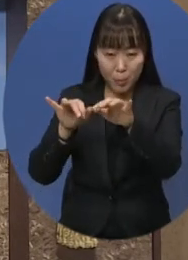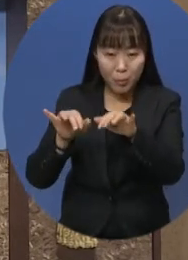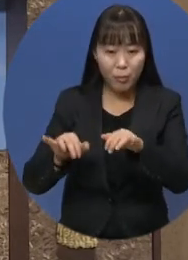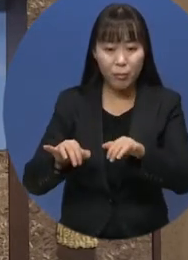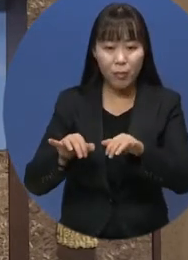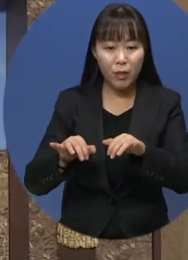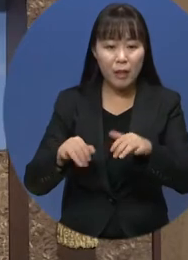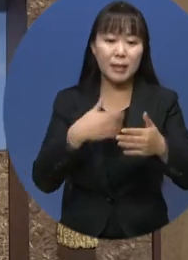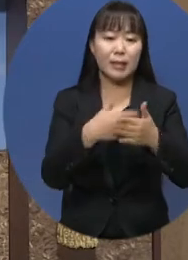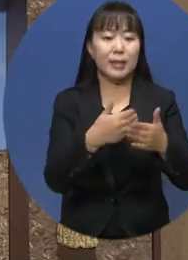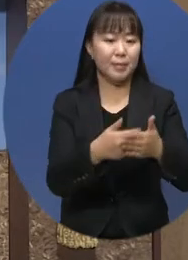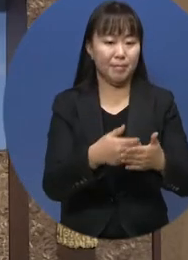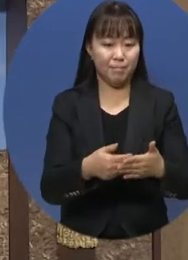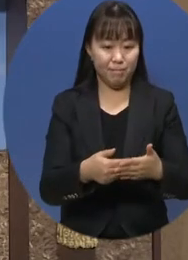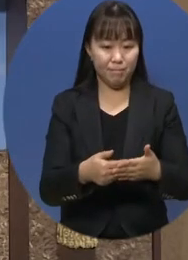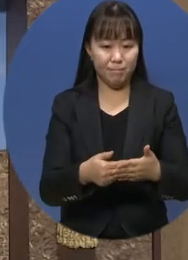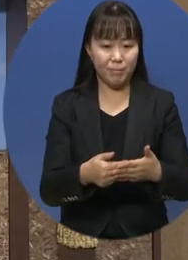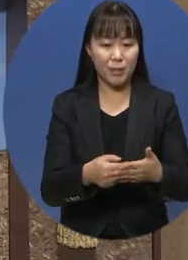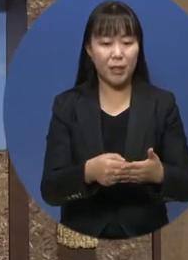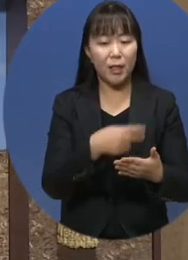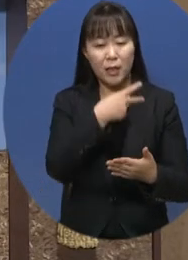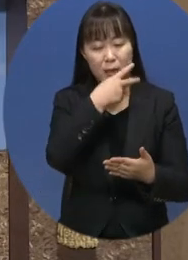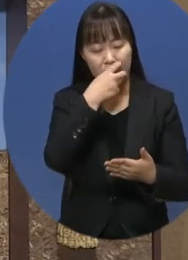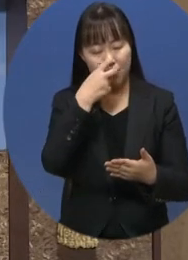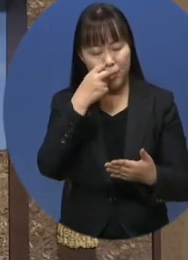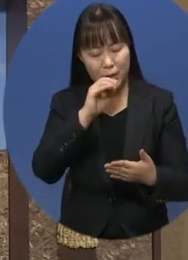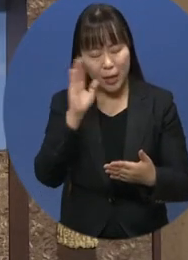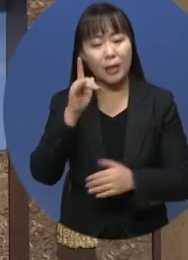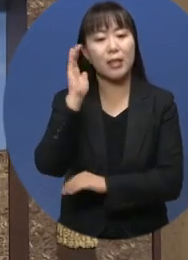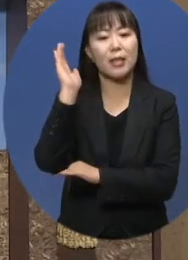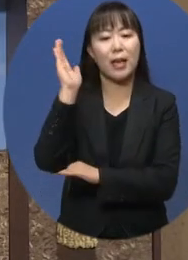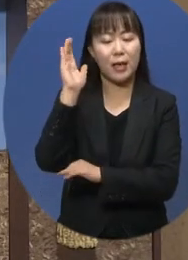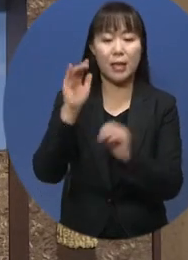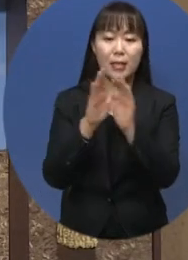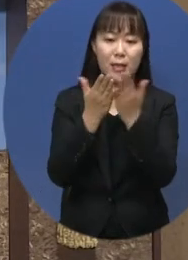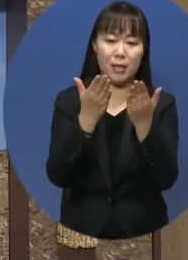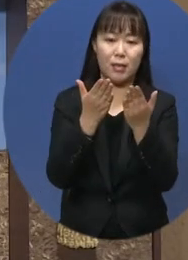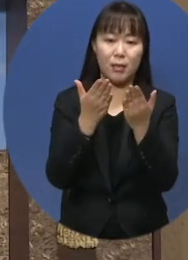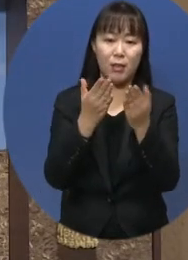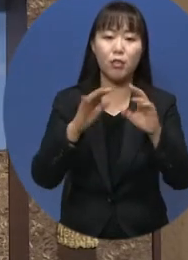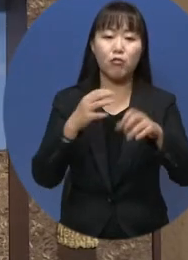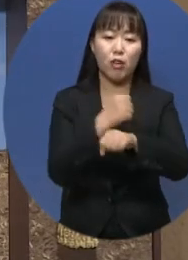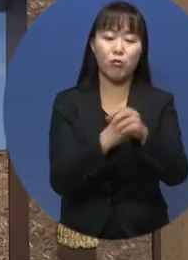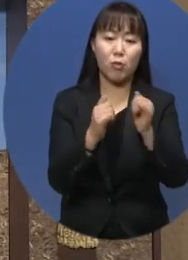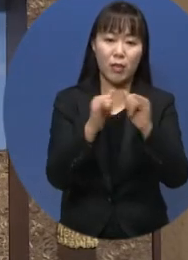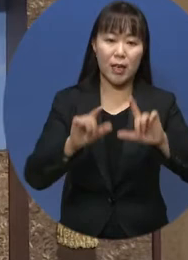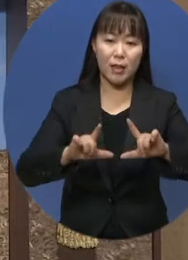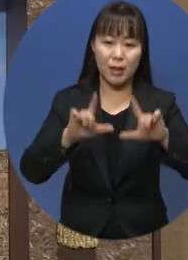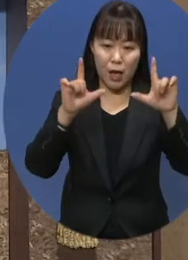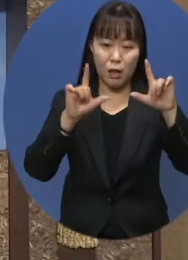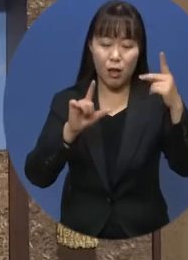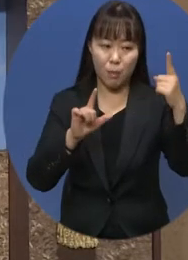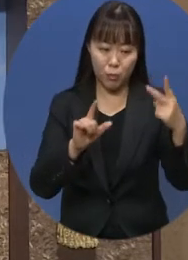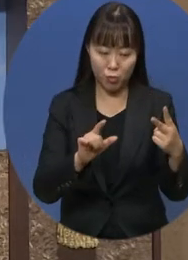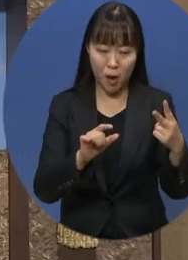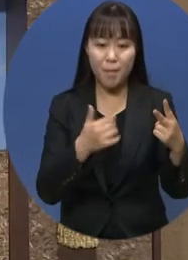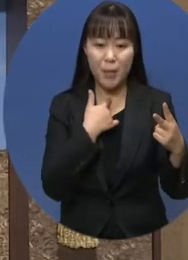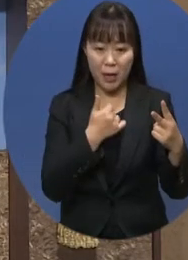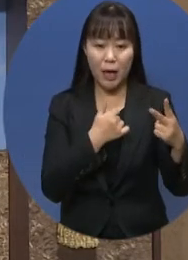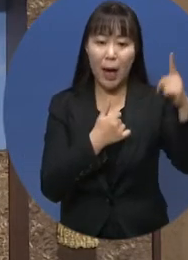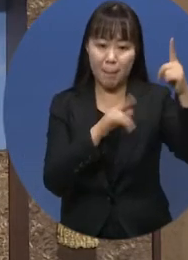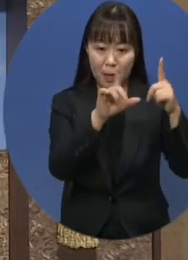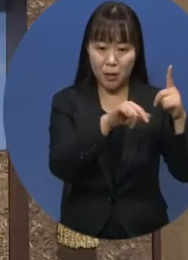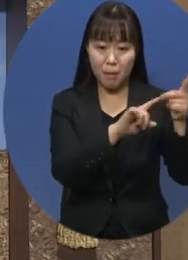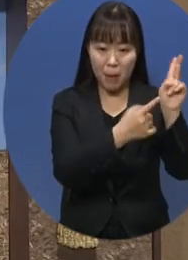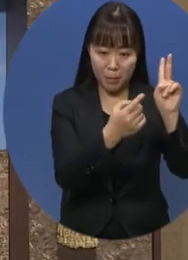삽화로 그리는 뭐 그래서 잠들지 않는 이야기 라는 책을 벌써 국가유공자에 나를 두번 했는데 한번 할 때도